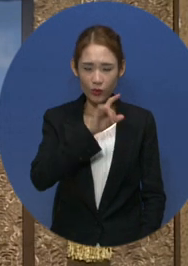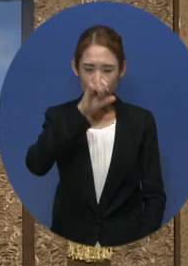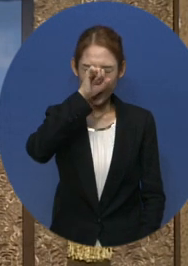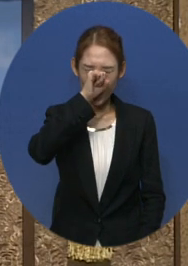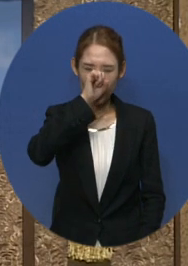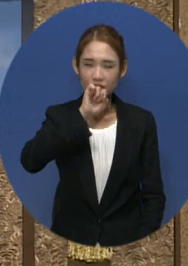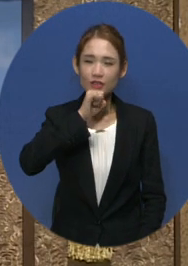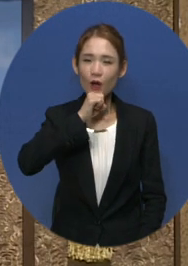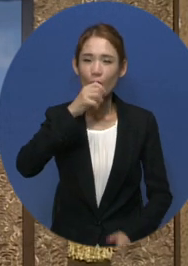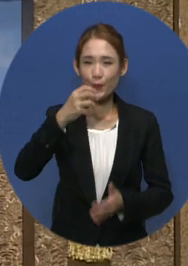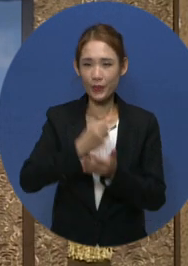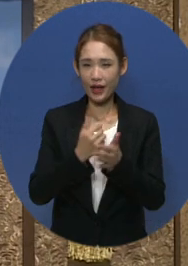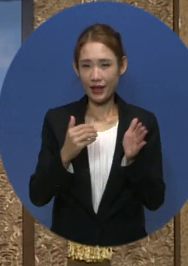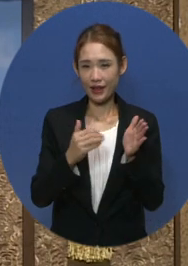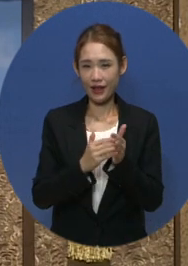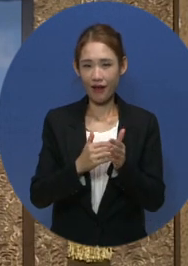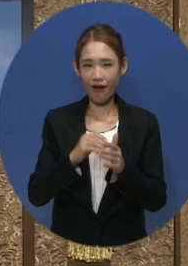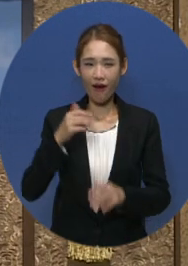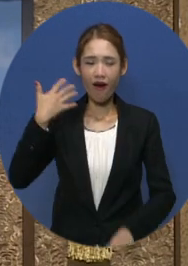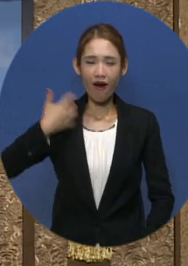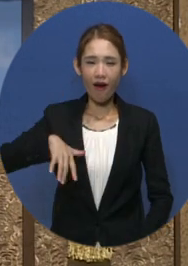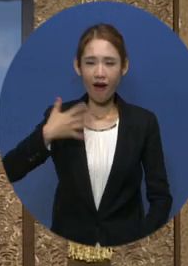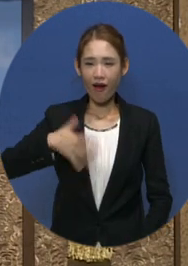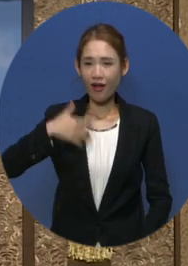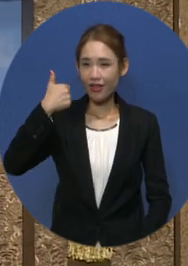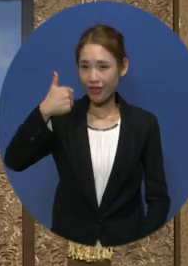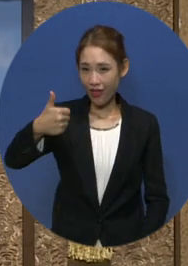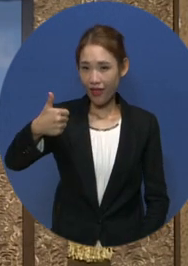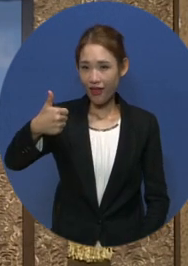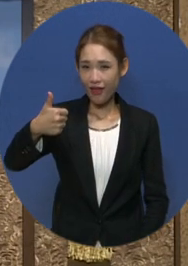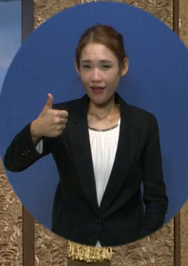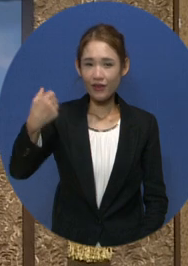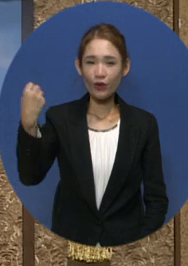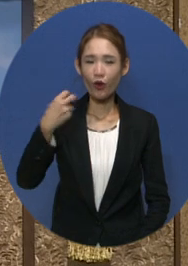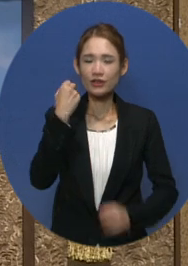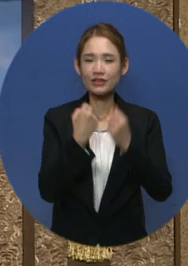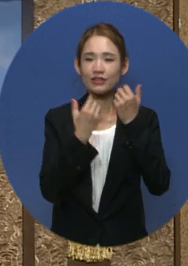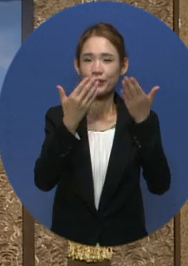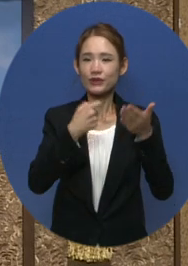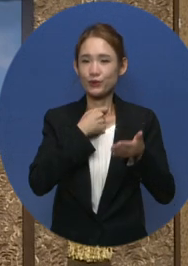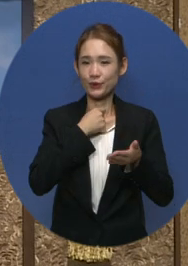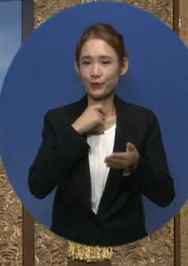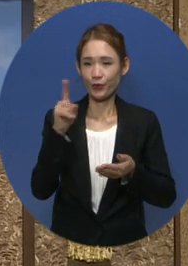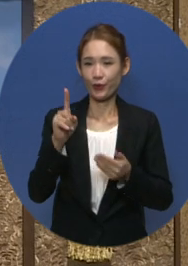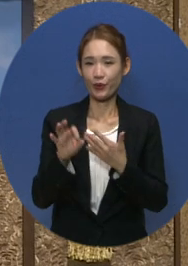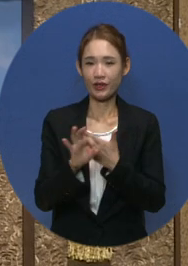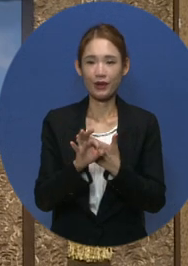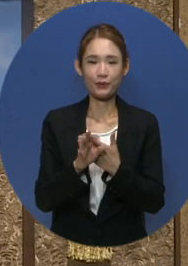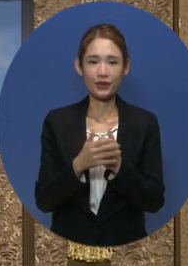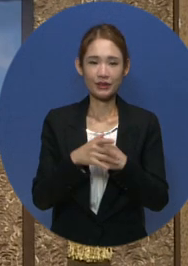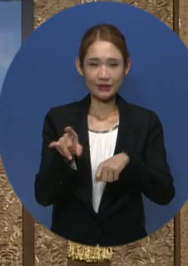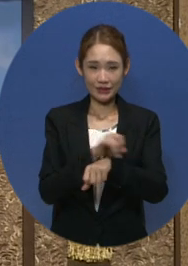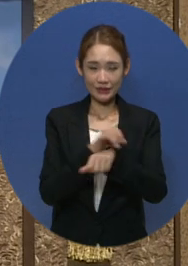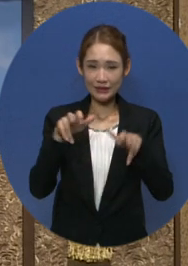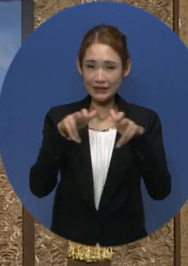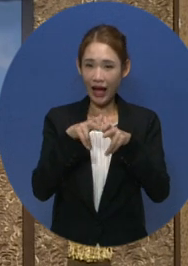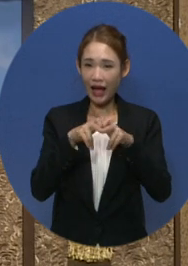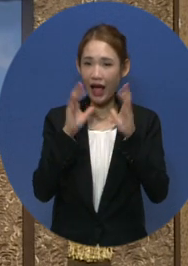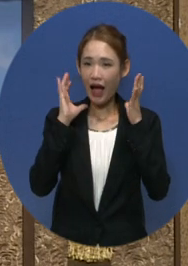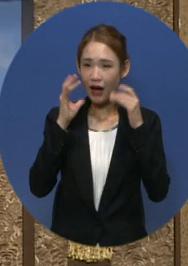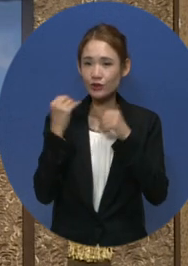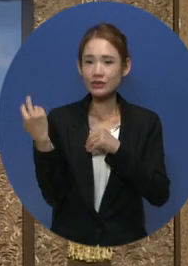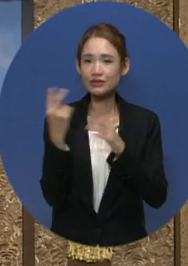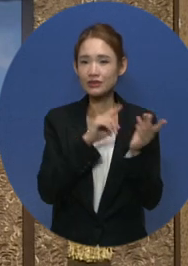거두고 있습니다. 아, 대단하시네요. 예, 그 외에도 이제 좀 말씀드리고 싶은 것은 네. 특히 장애 아동들이 이제